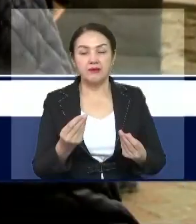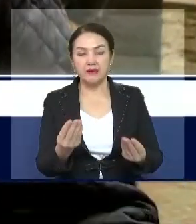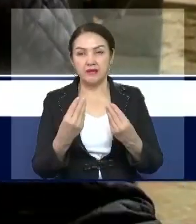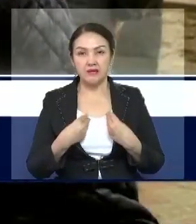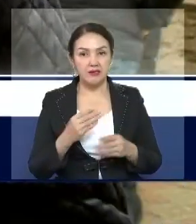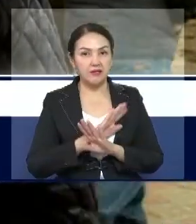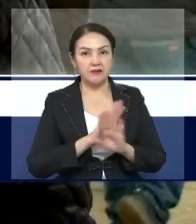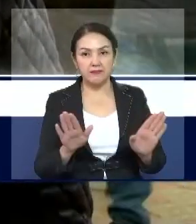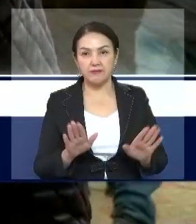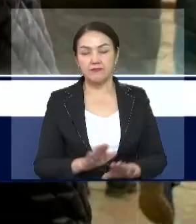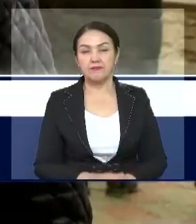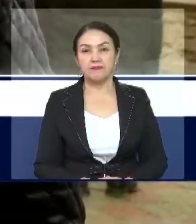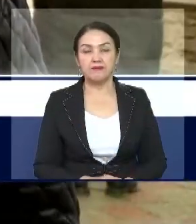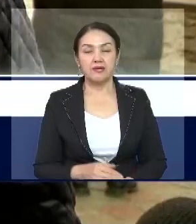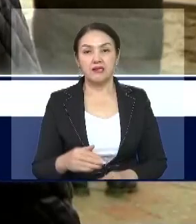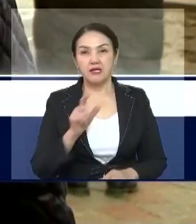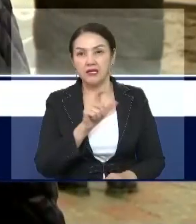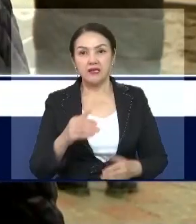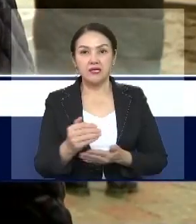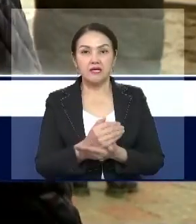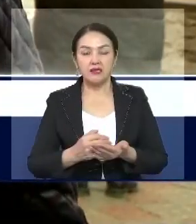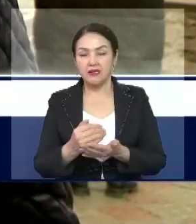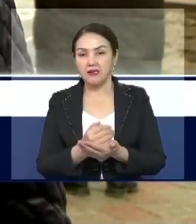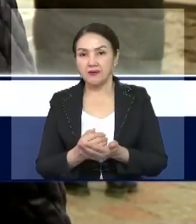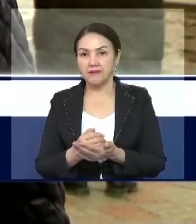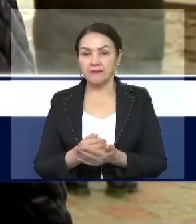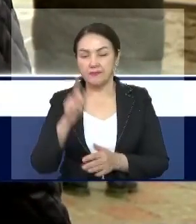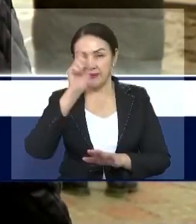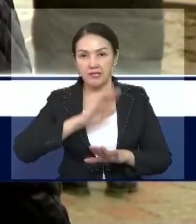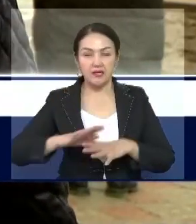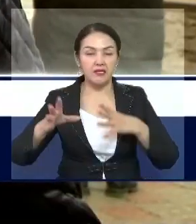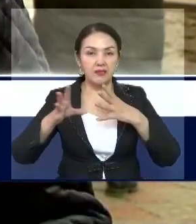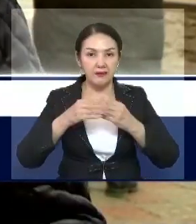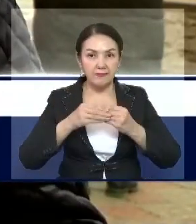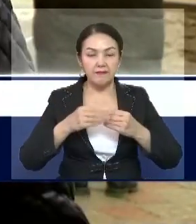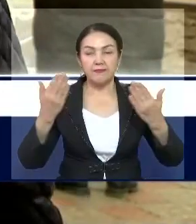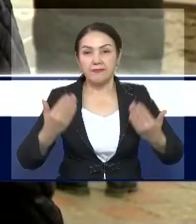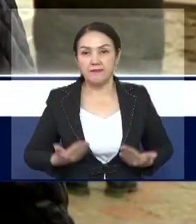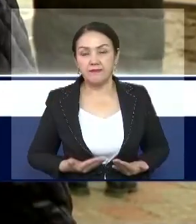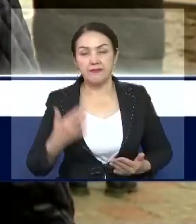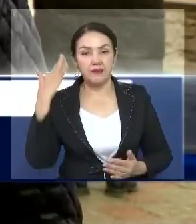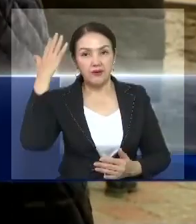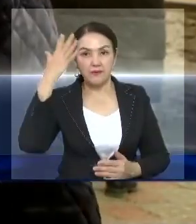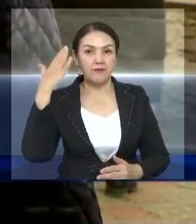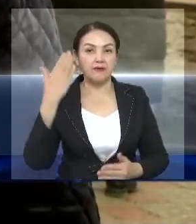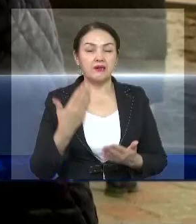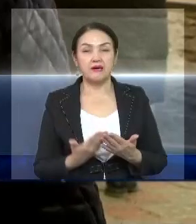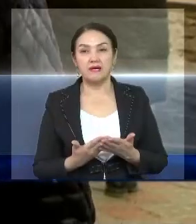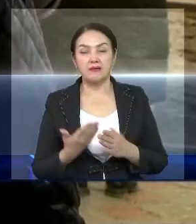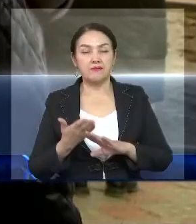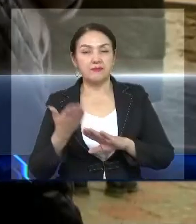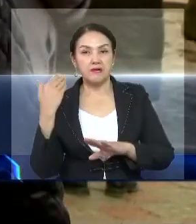ештеңе. Осыны халықтан жинастырып, ұйымдастырып, елдің біршілігін, тіршілігін ойлап, мына